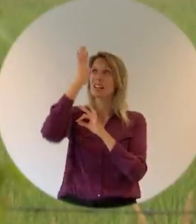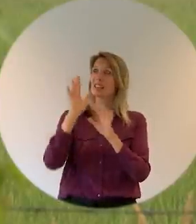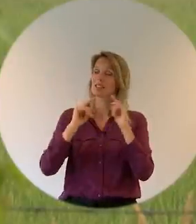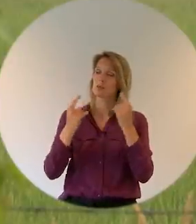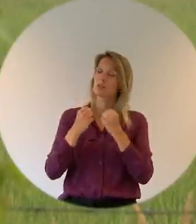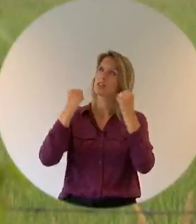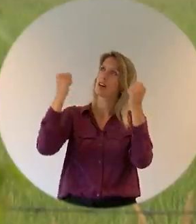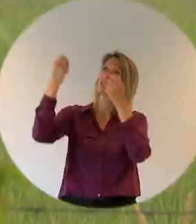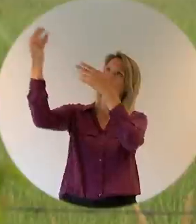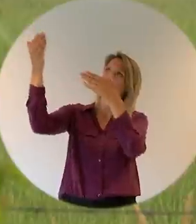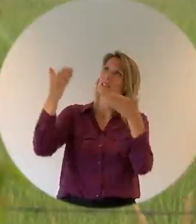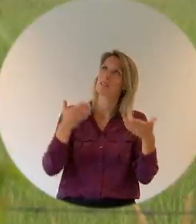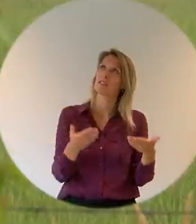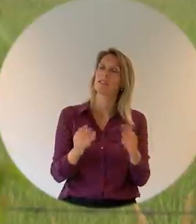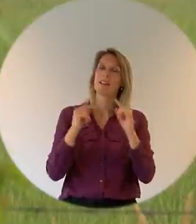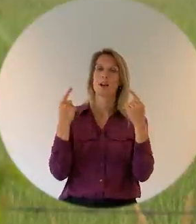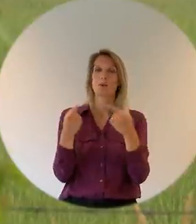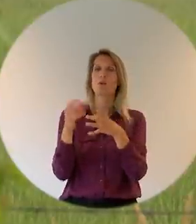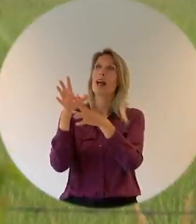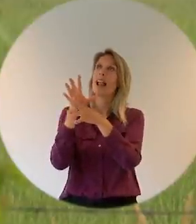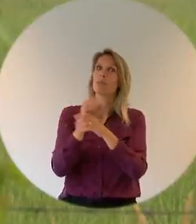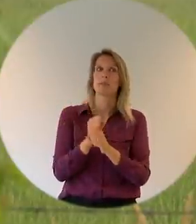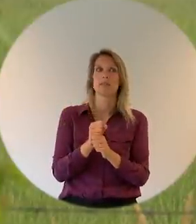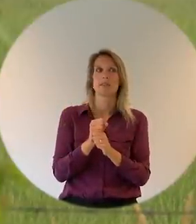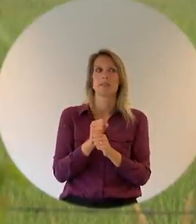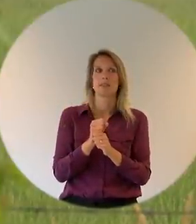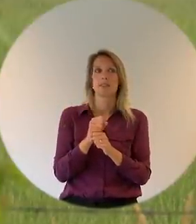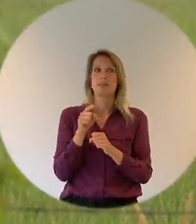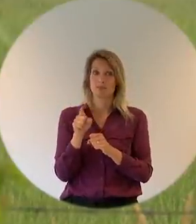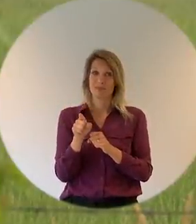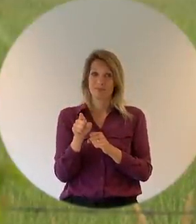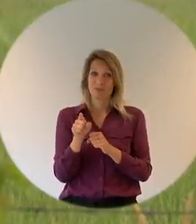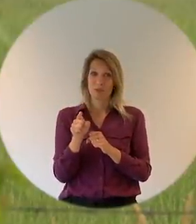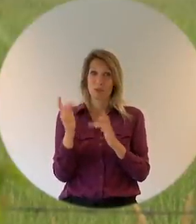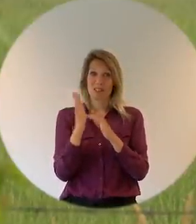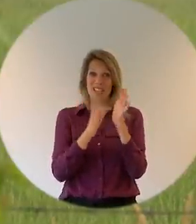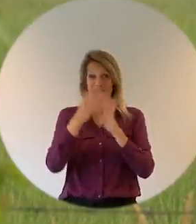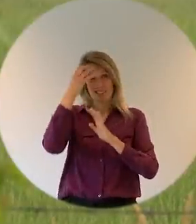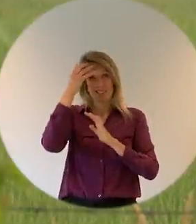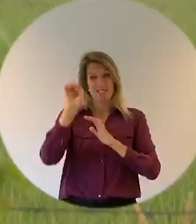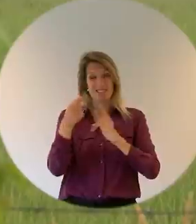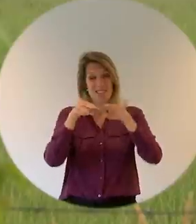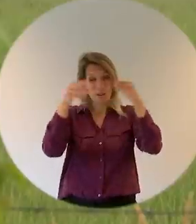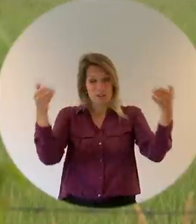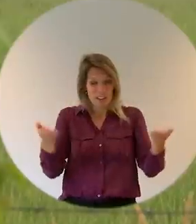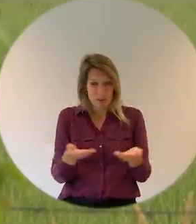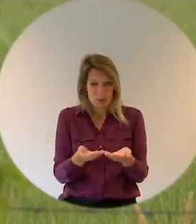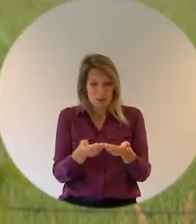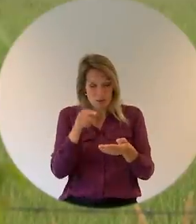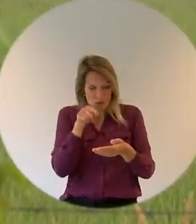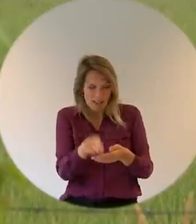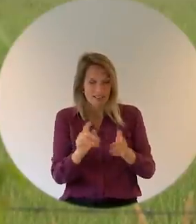geven en ons helpen om in die nieuwe wereld van Jezus Christus, uw Zoon, te leven.